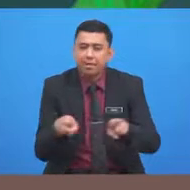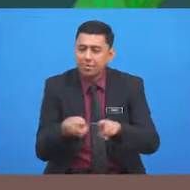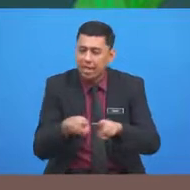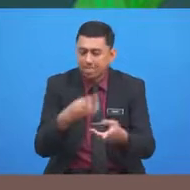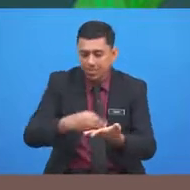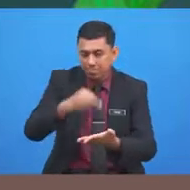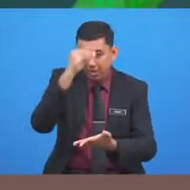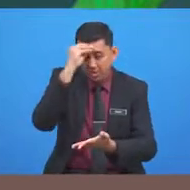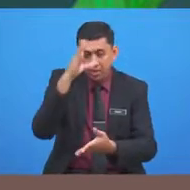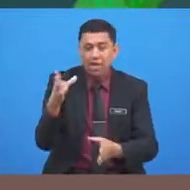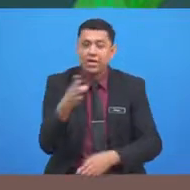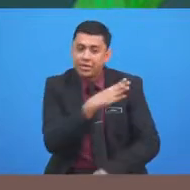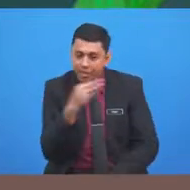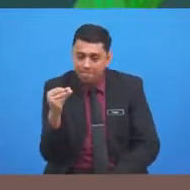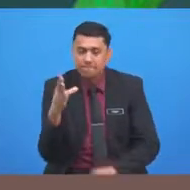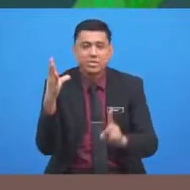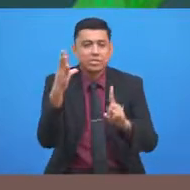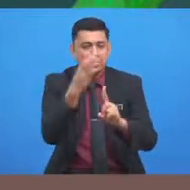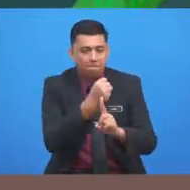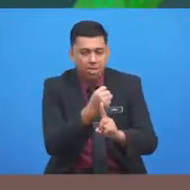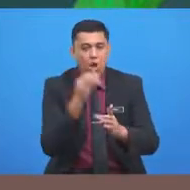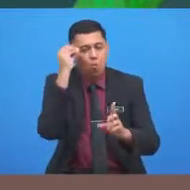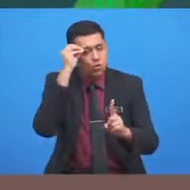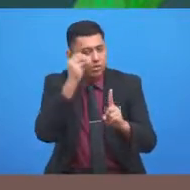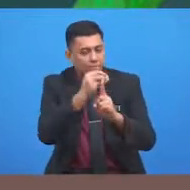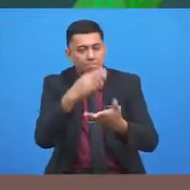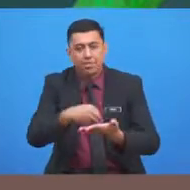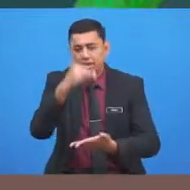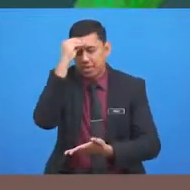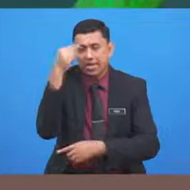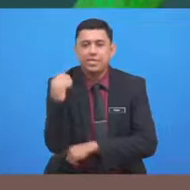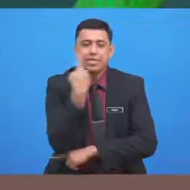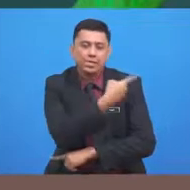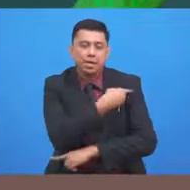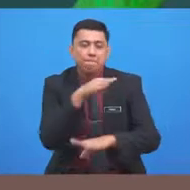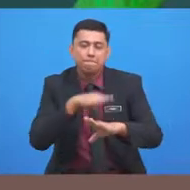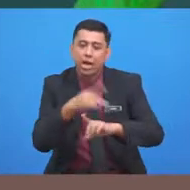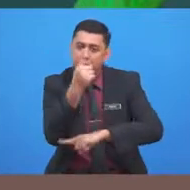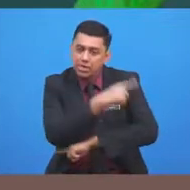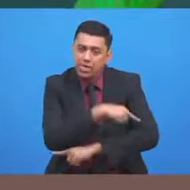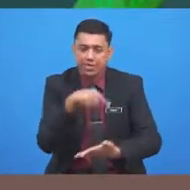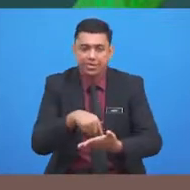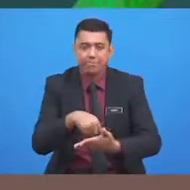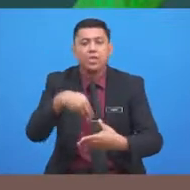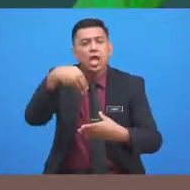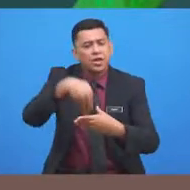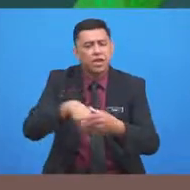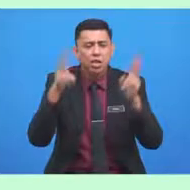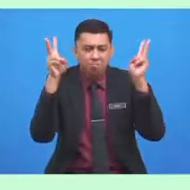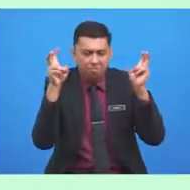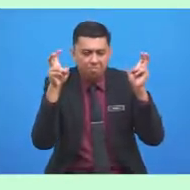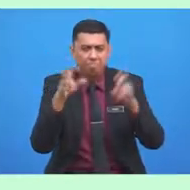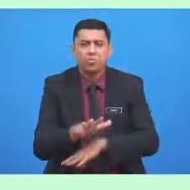dan mencapai objektif pembelajaran kita pada hari ini. Dalam tajuk kali ini, kita akan